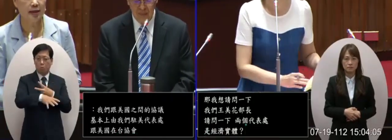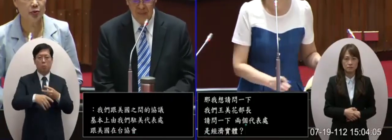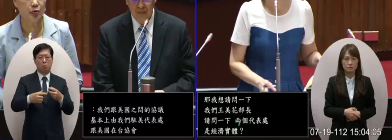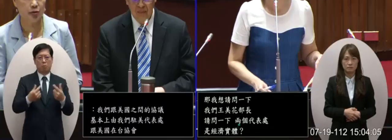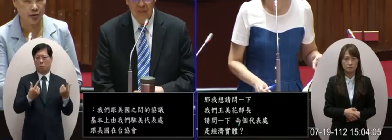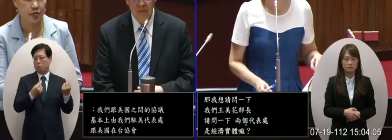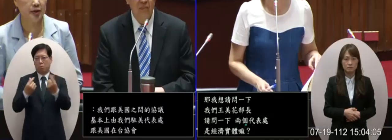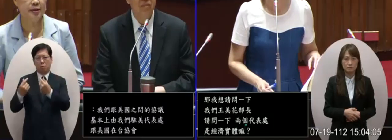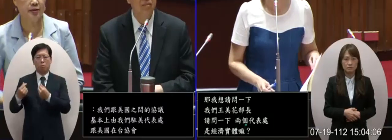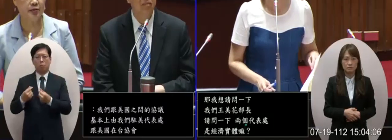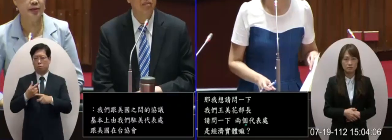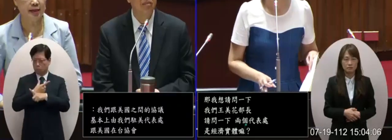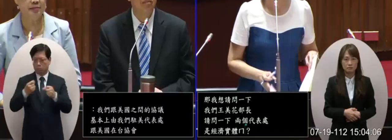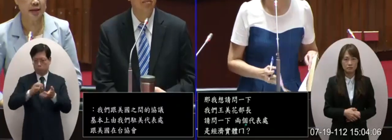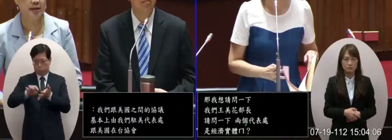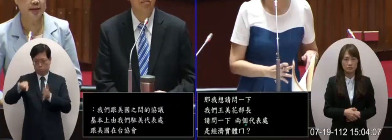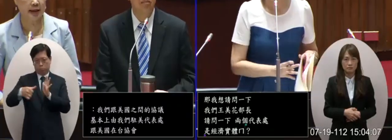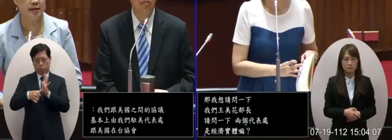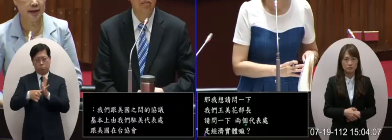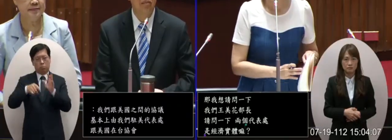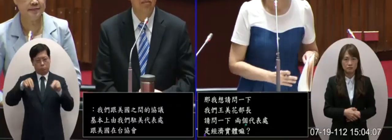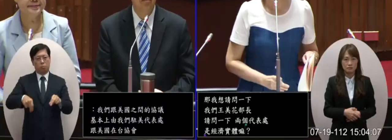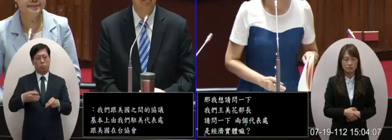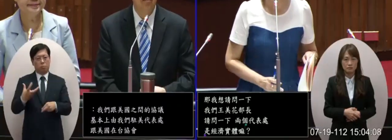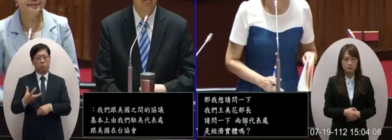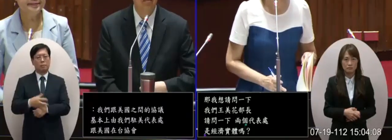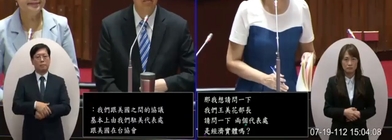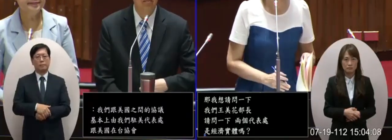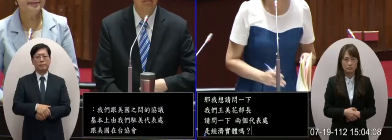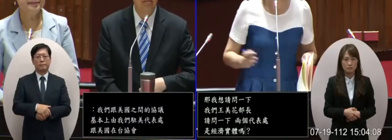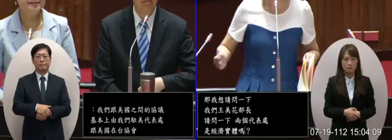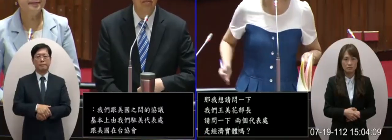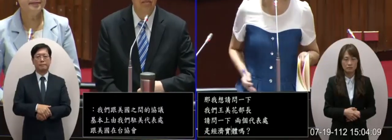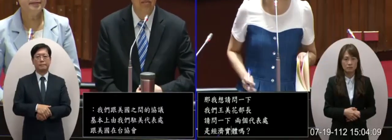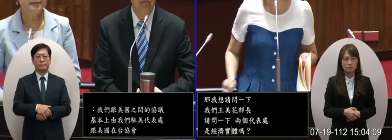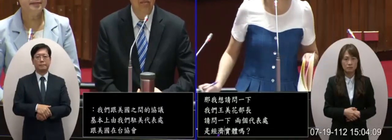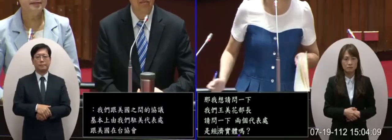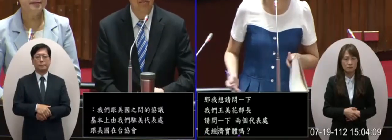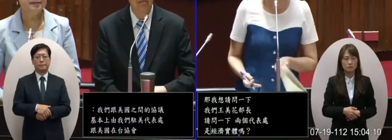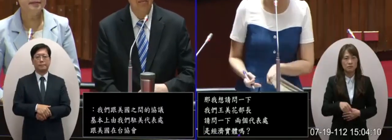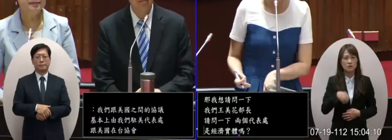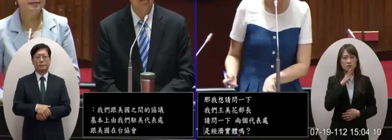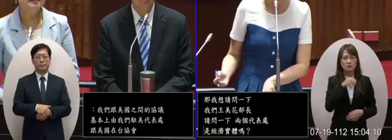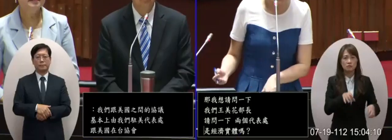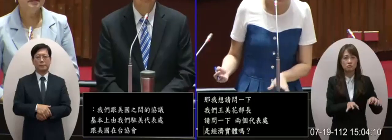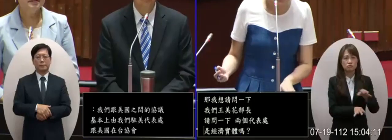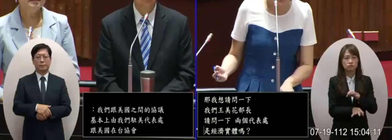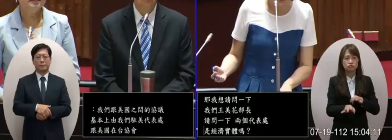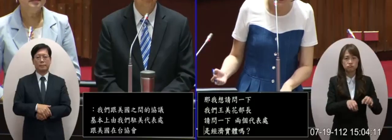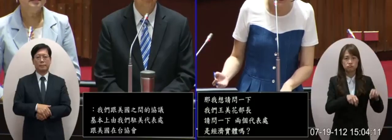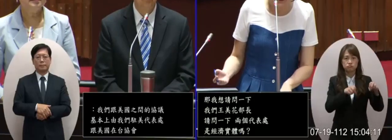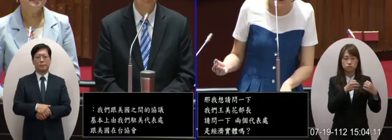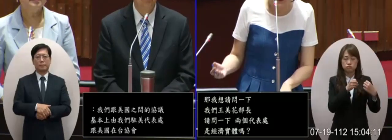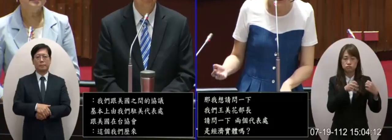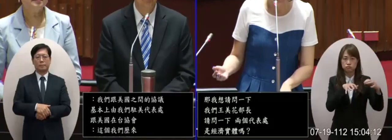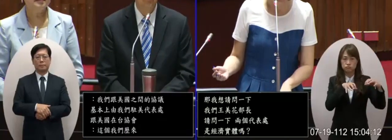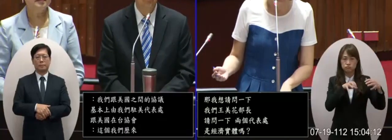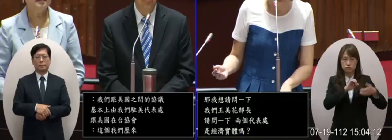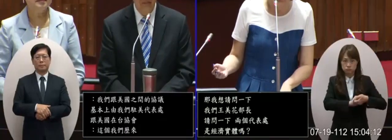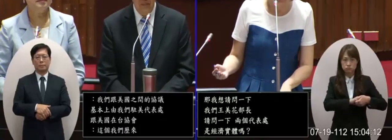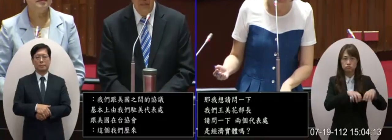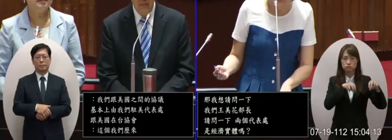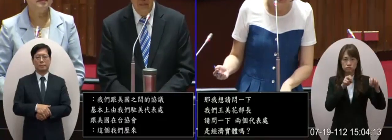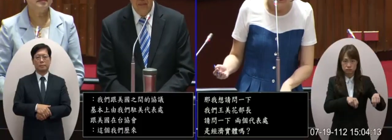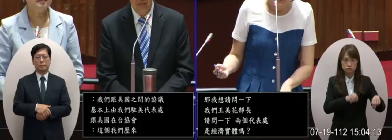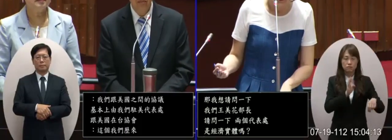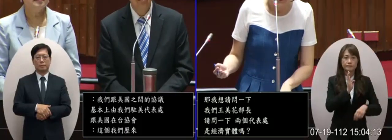相关的合作，确实都用这个名称来签。 我们对外，因为这是一个贸易协定嘛，你们就是直接讲